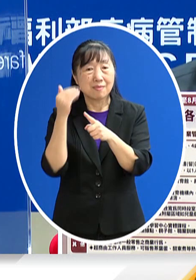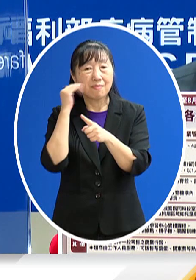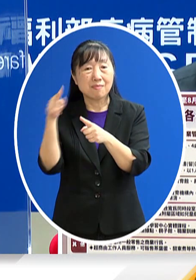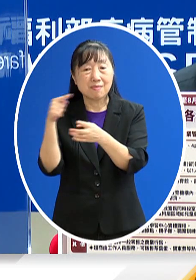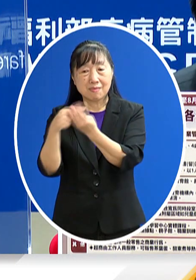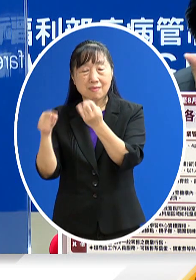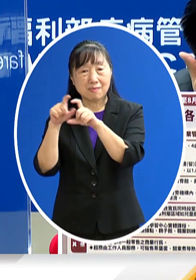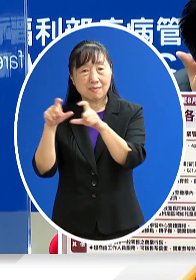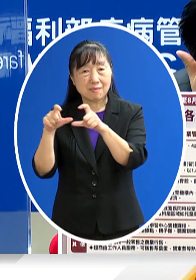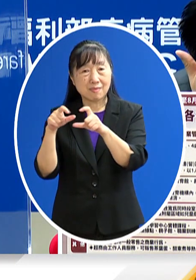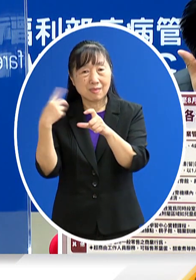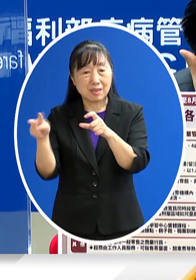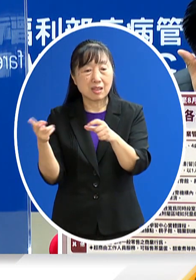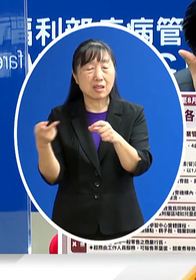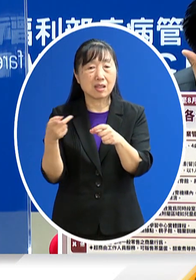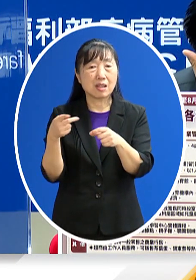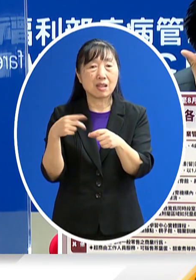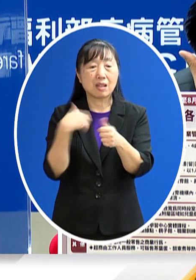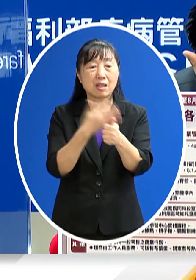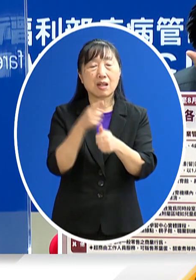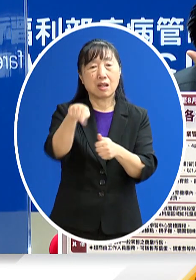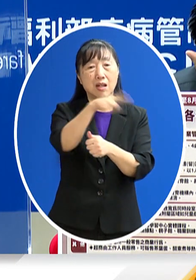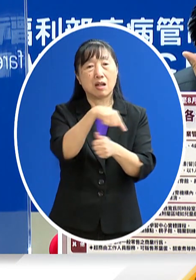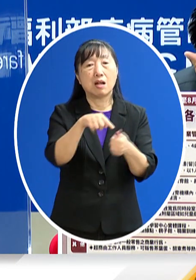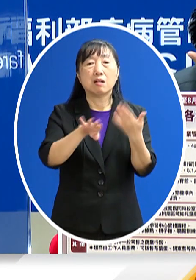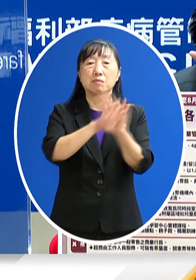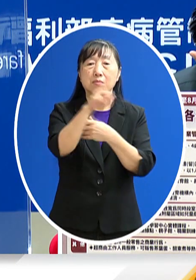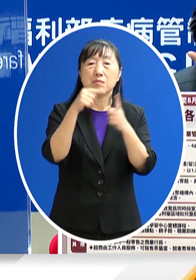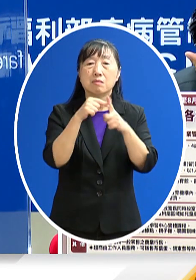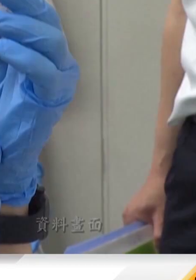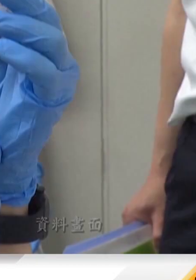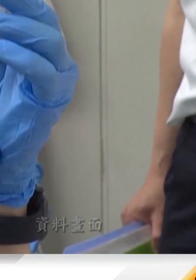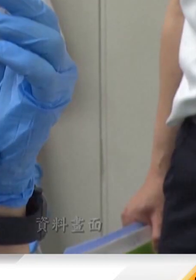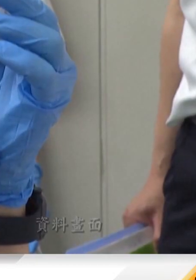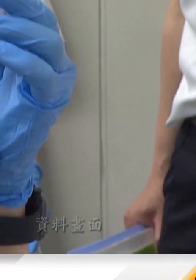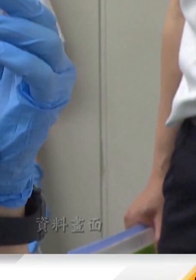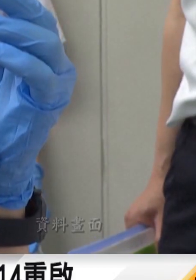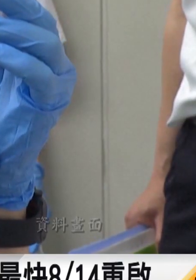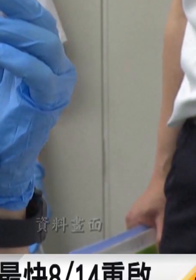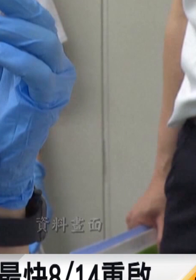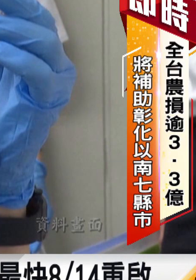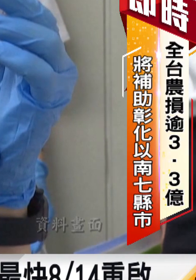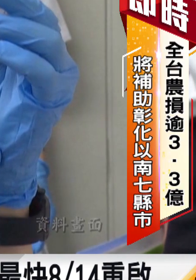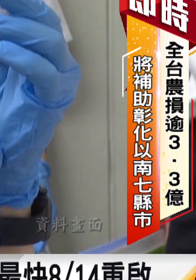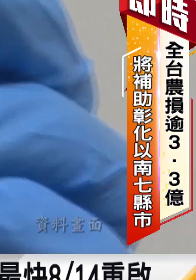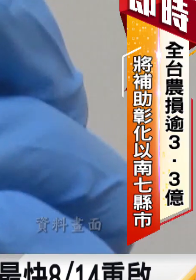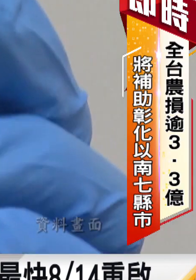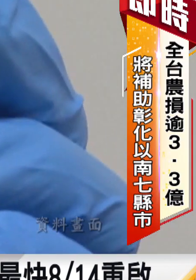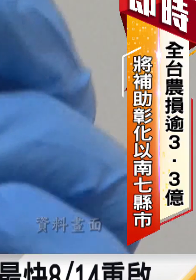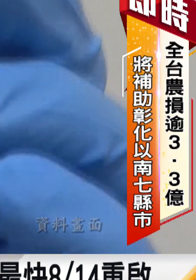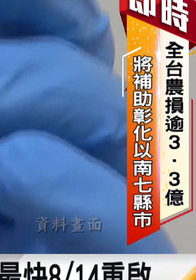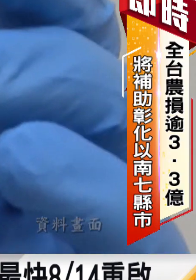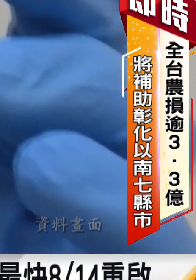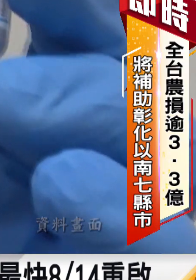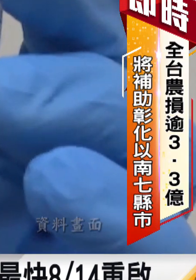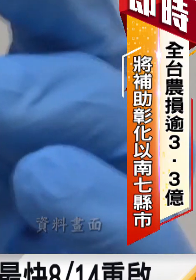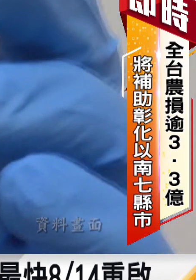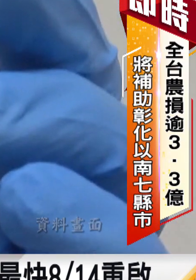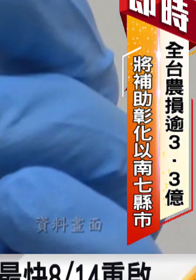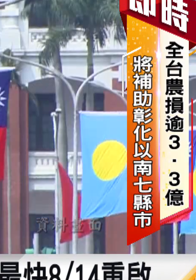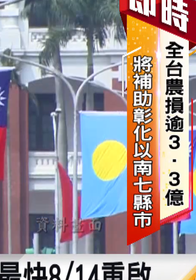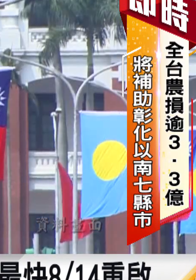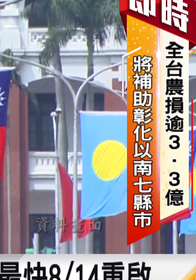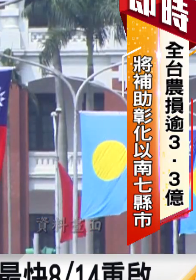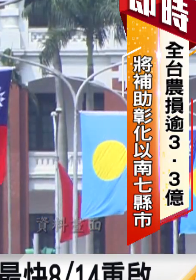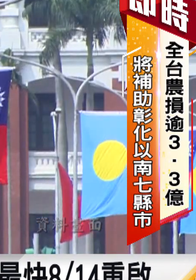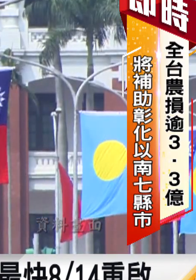其實他整體對社會還是相對的保護力比較強既然國內等不到疫苗很多人乾脆出國打傳出